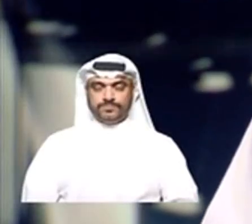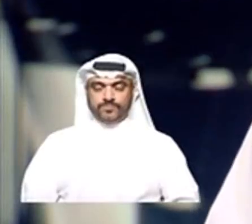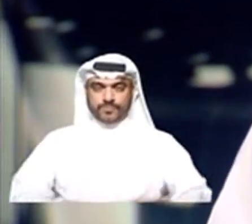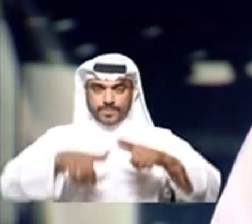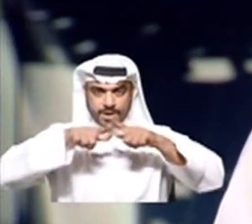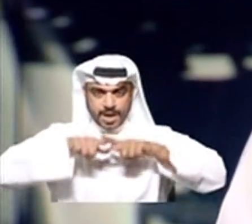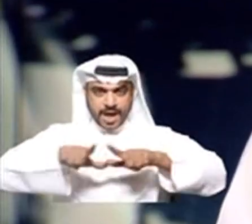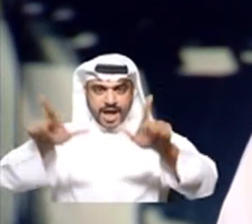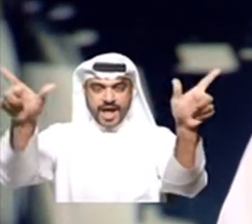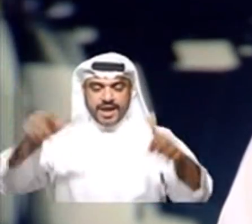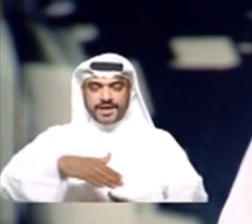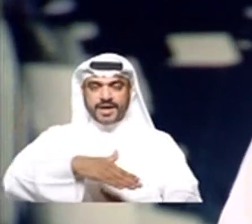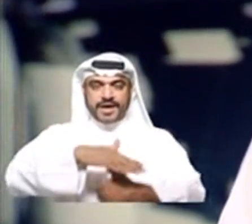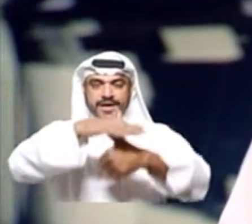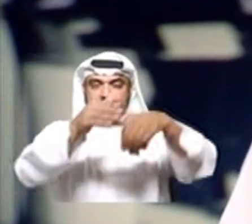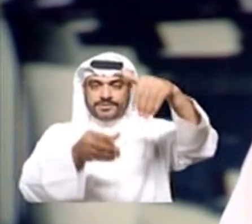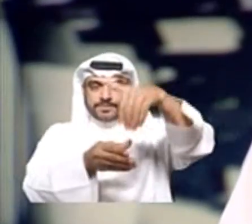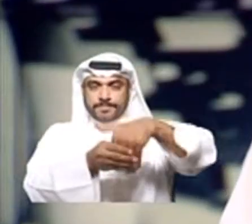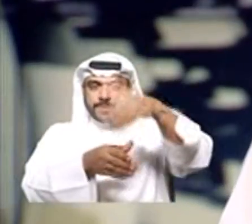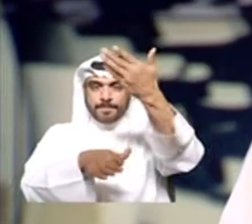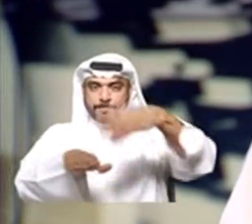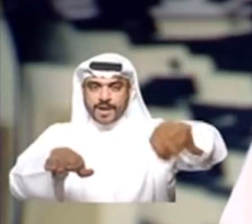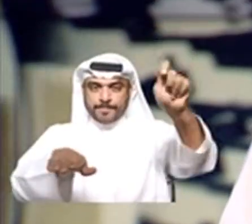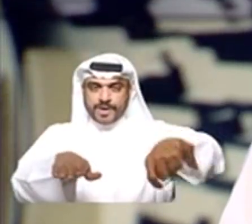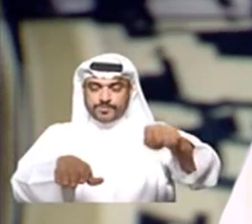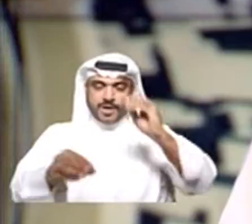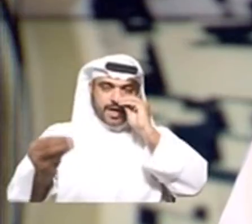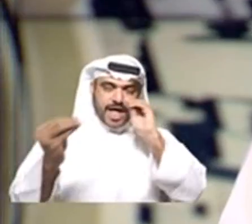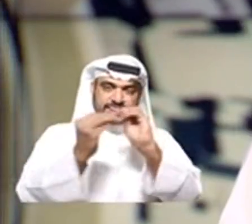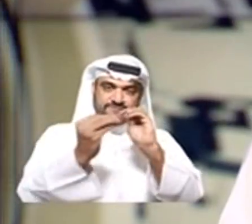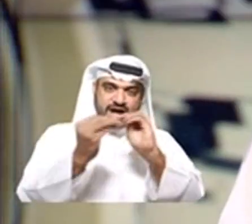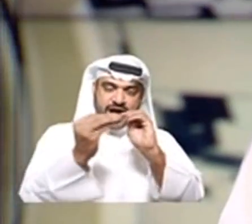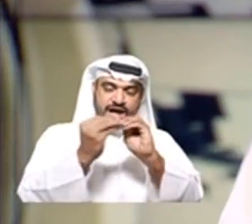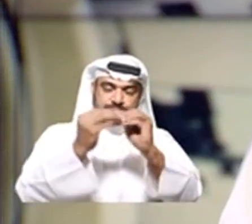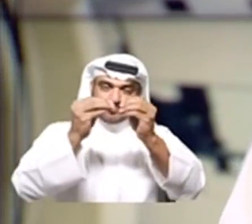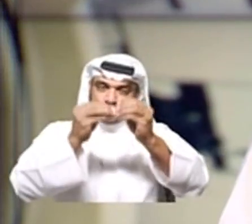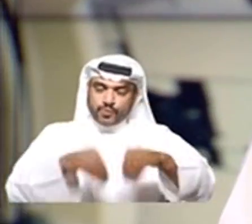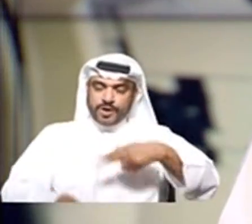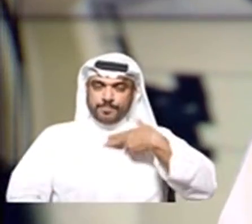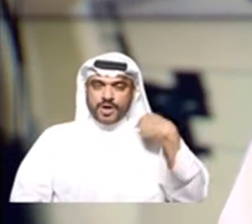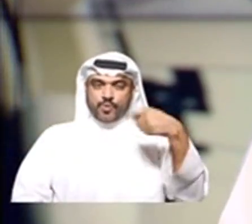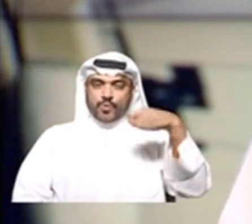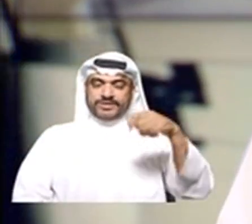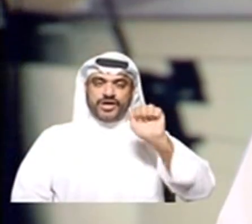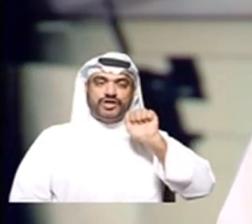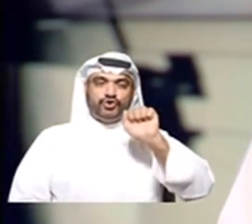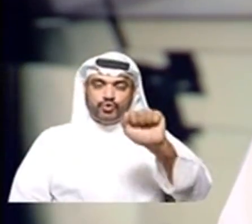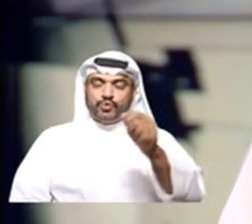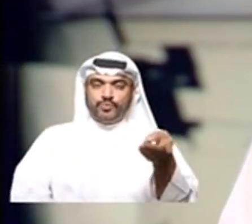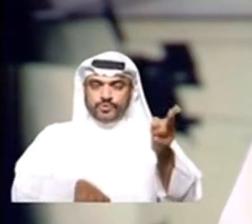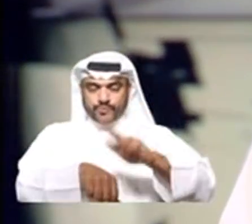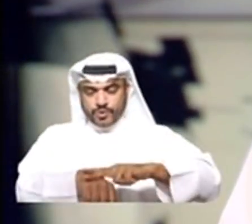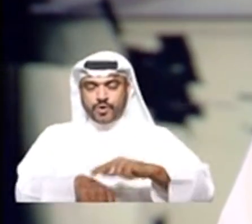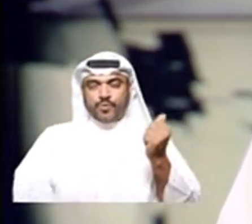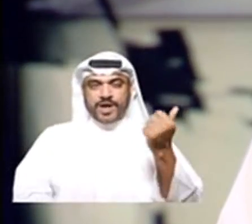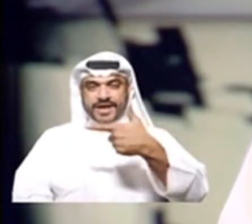أعلن رئيس مجلس الأمة مرزوق علي الغانم عن التوصل إلى تفاهم بين وزيرة الشؤون الاجتماعية والعمل هند الصبيح والنائب رياض